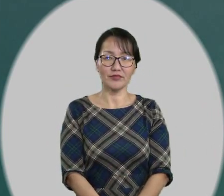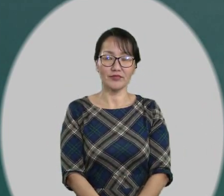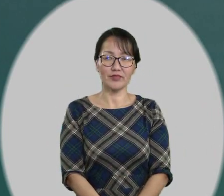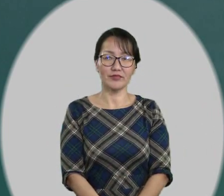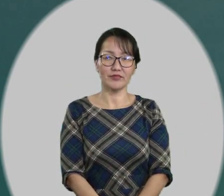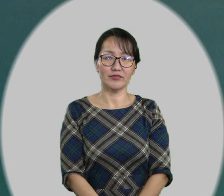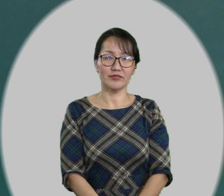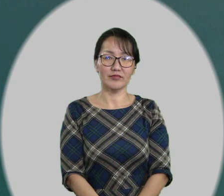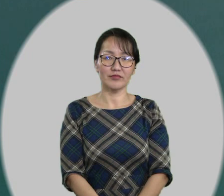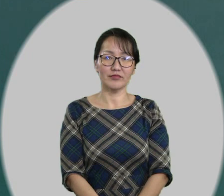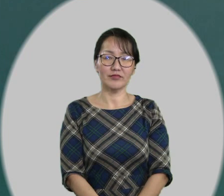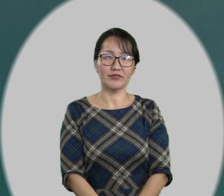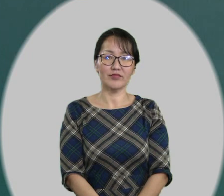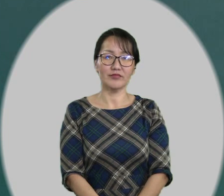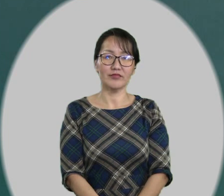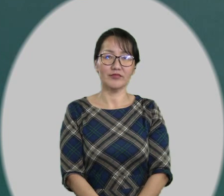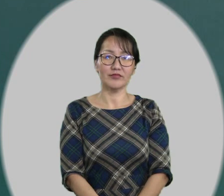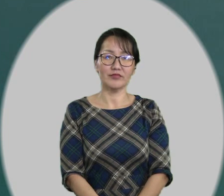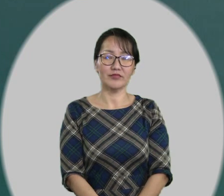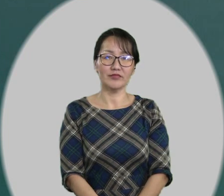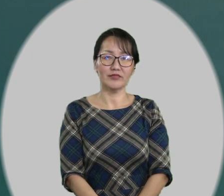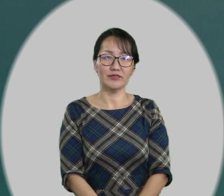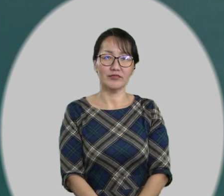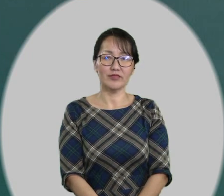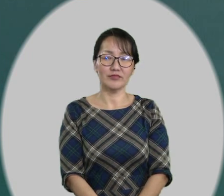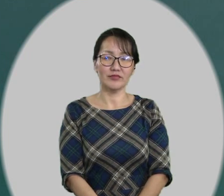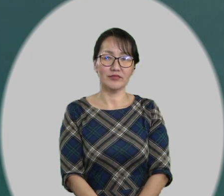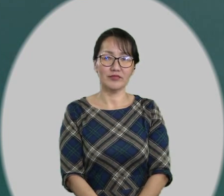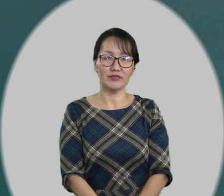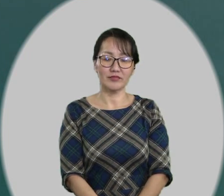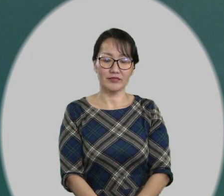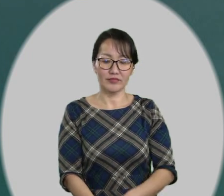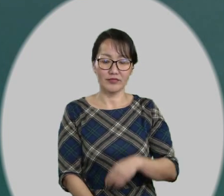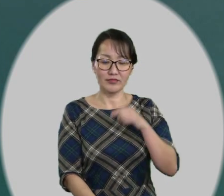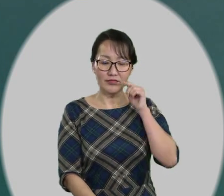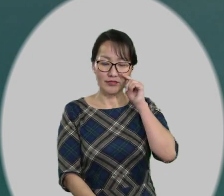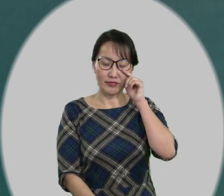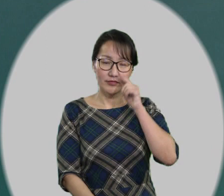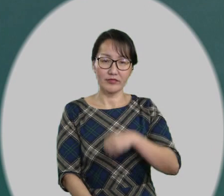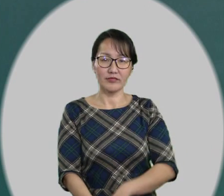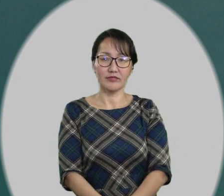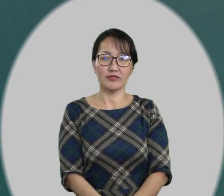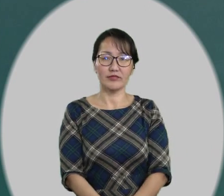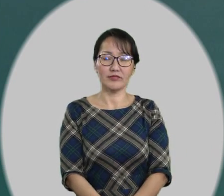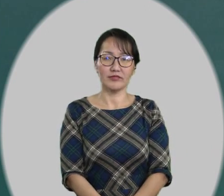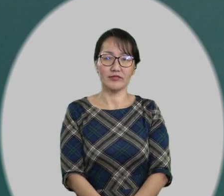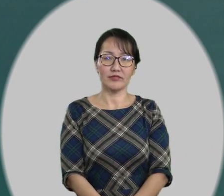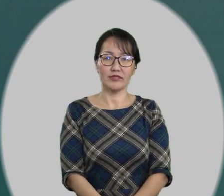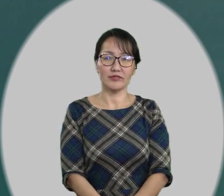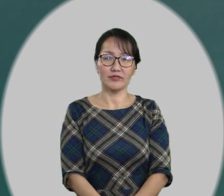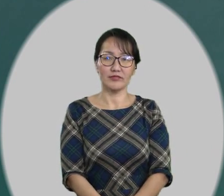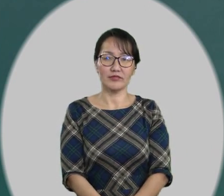жижигхэн гэдэг бол алга дарам гэсэн үгтэй хэлцүүхтэй бол утгын хувьд бол ижил яах нэ.